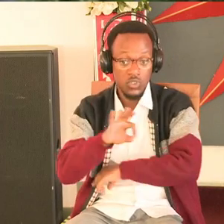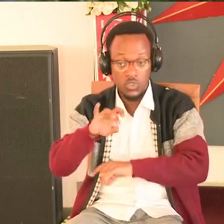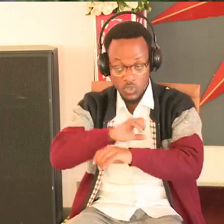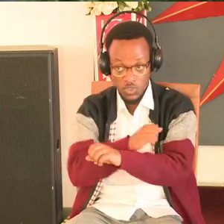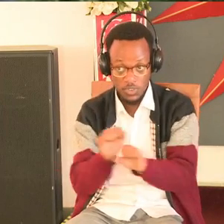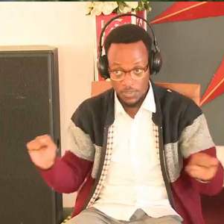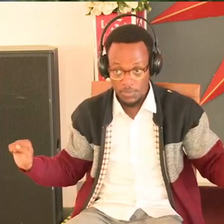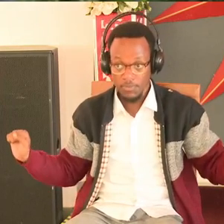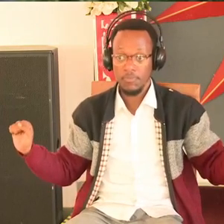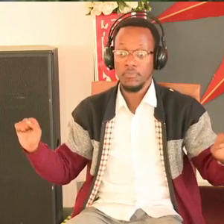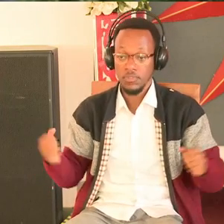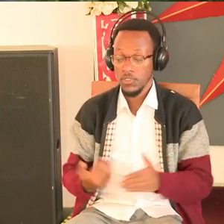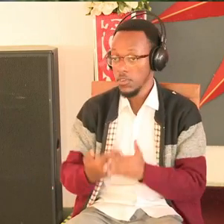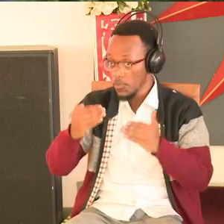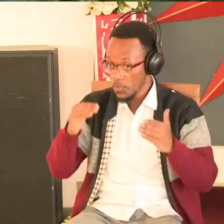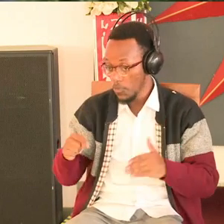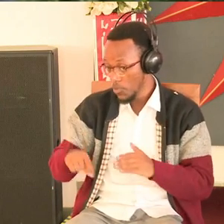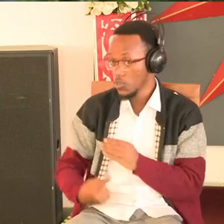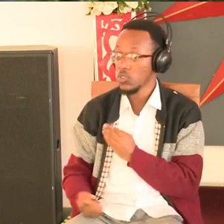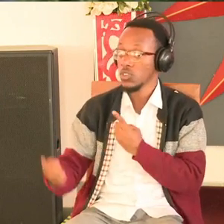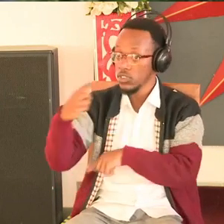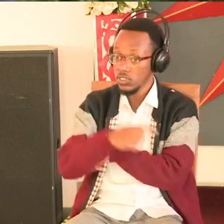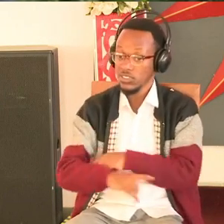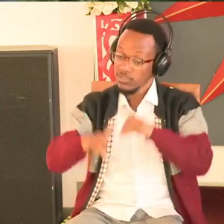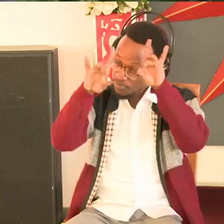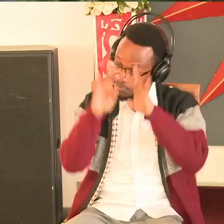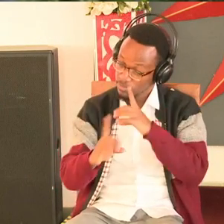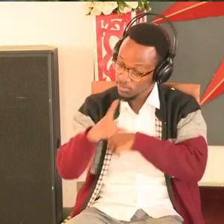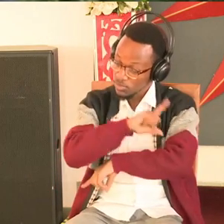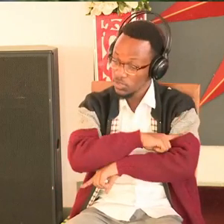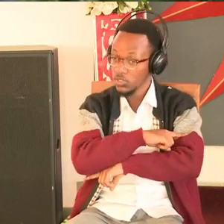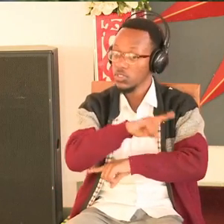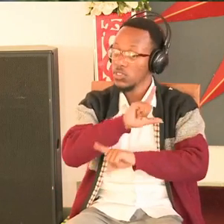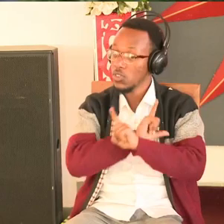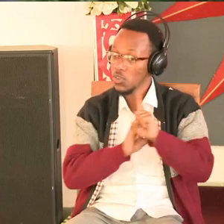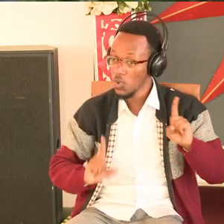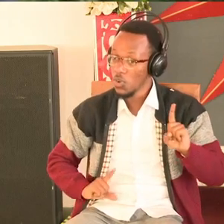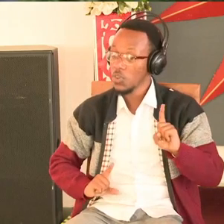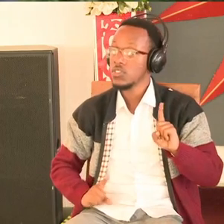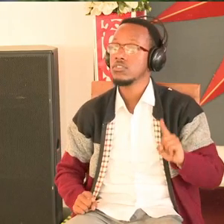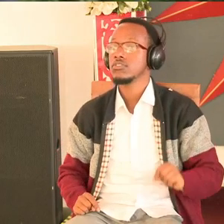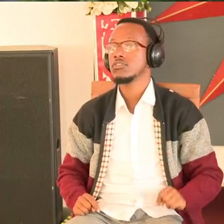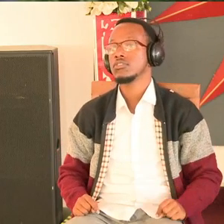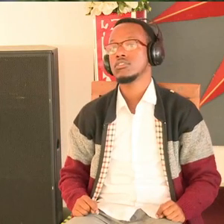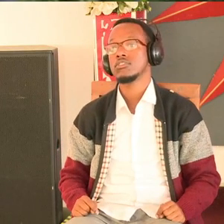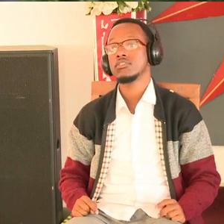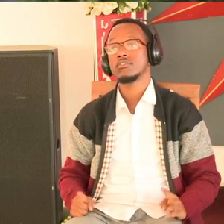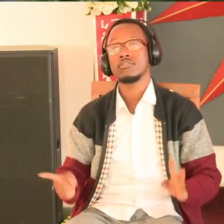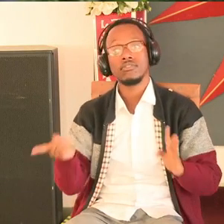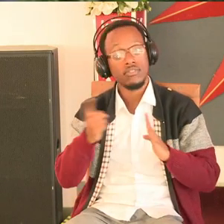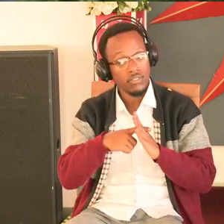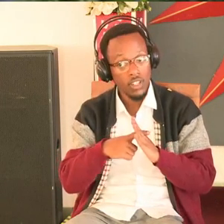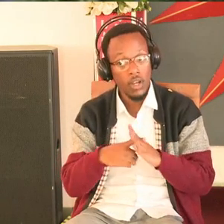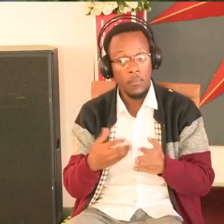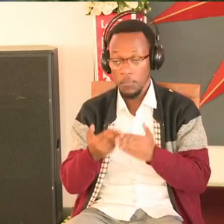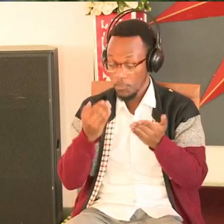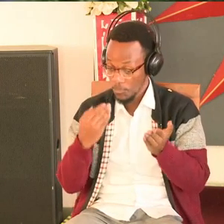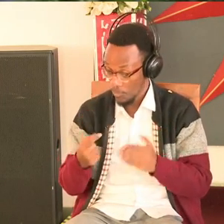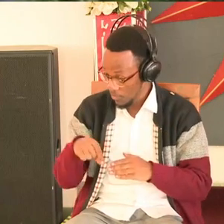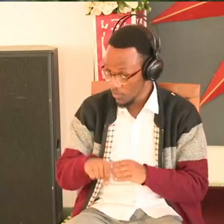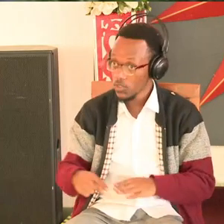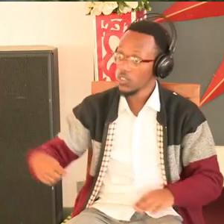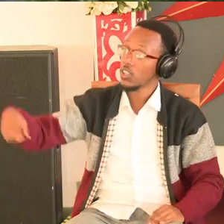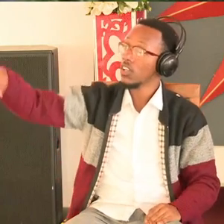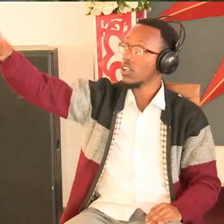ku gihe cy'iherezo ry'iminsi y'agakiza mbere y'uko umunsi uteye ubwoba w'Uwiteka uza ndetse